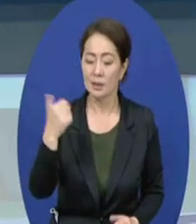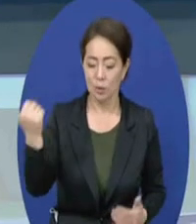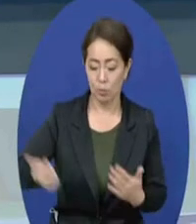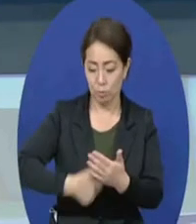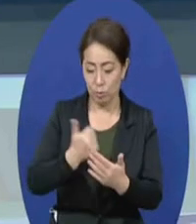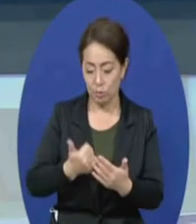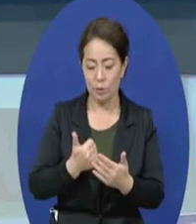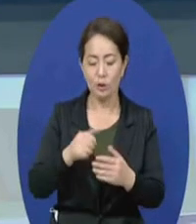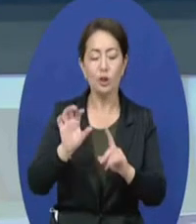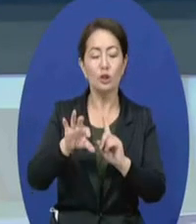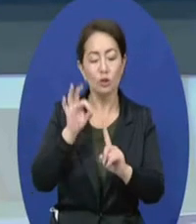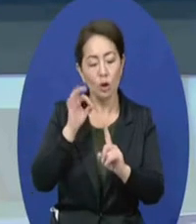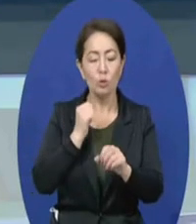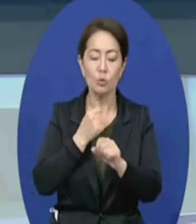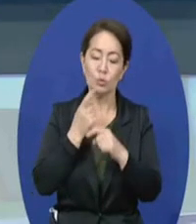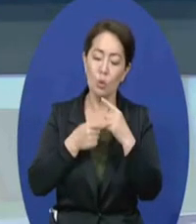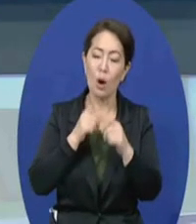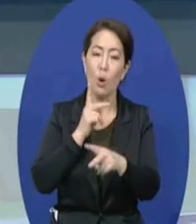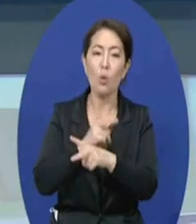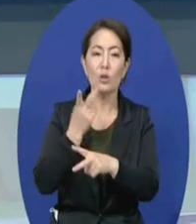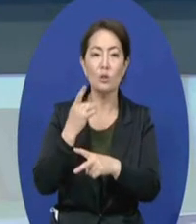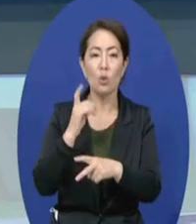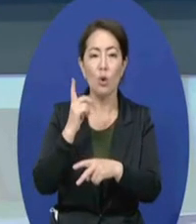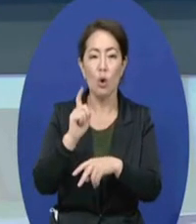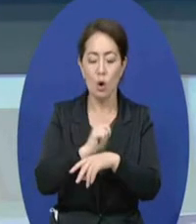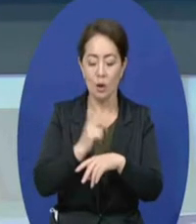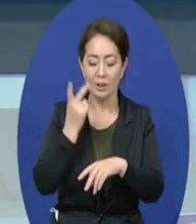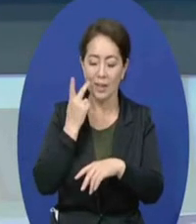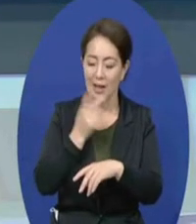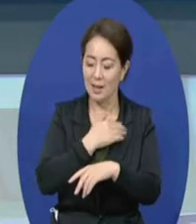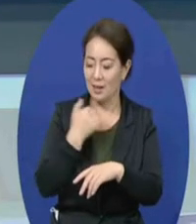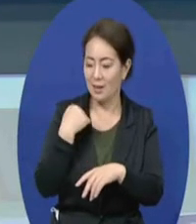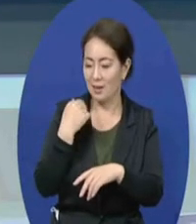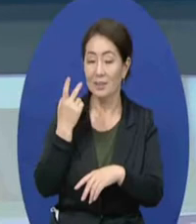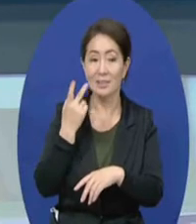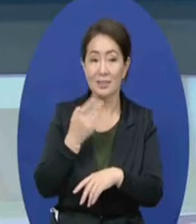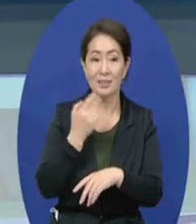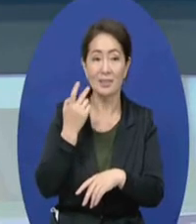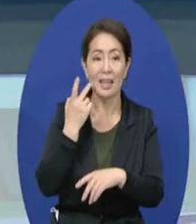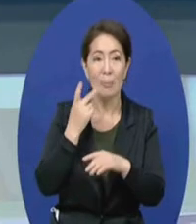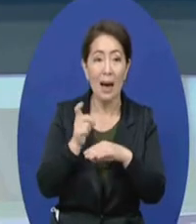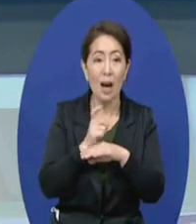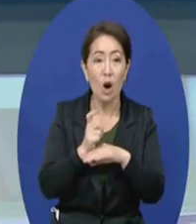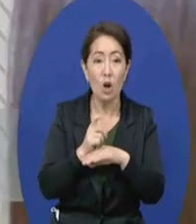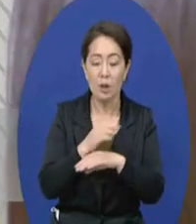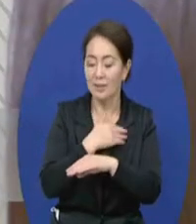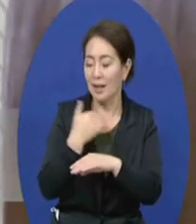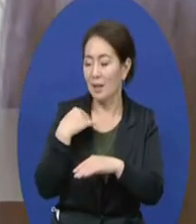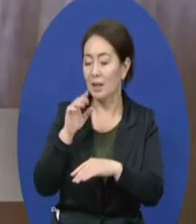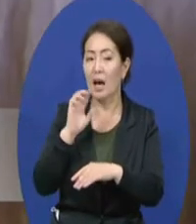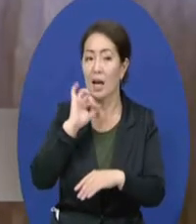сонгон шалгаруулах ажлын явцын талаар улсын хурлын хууль зүйн байнгын орооны дарга Бямб Цогтоос дараах тодруулгыг авлаа.